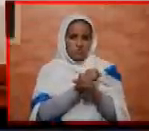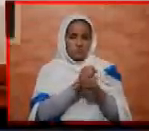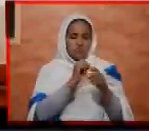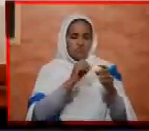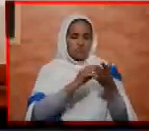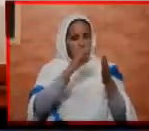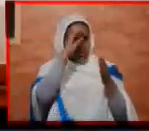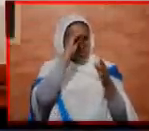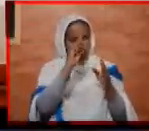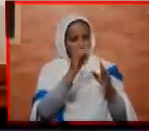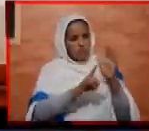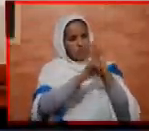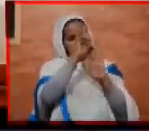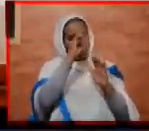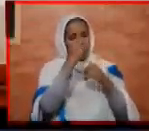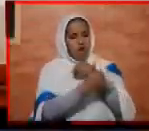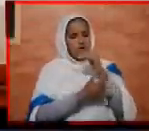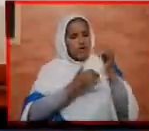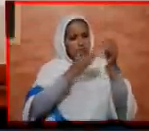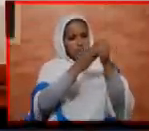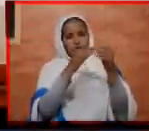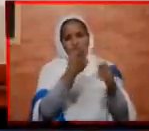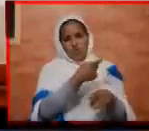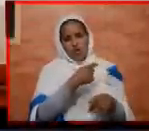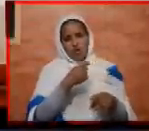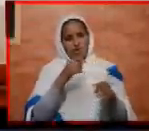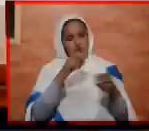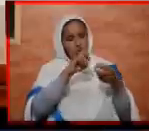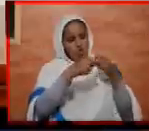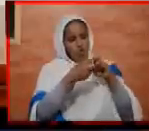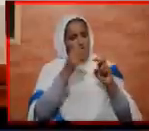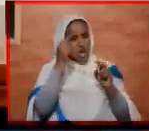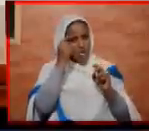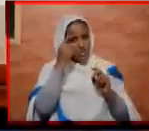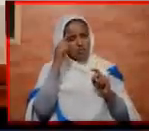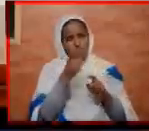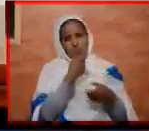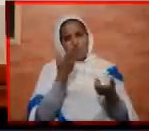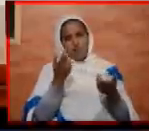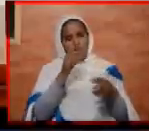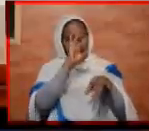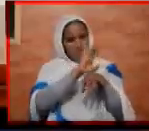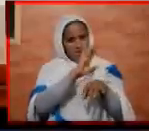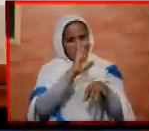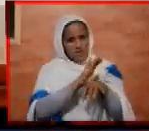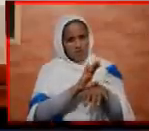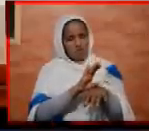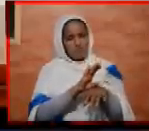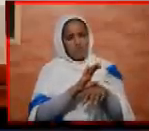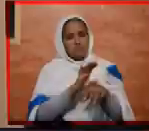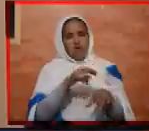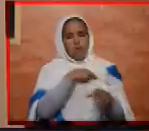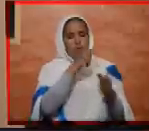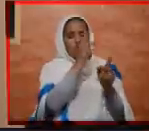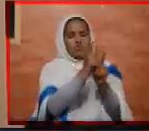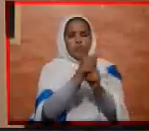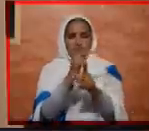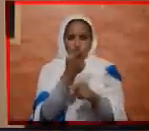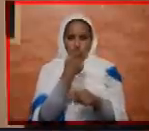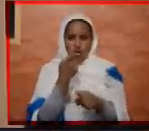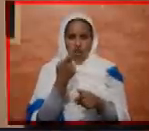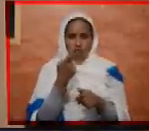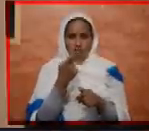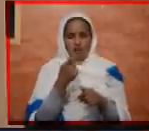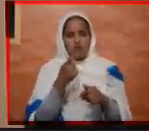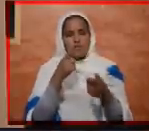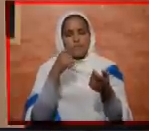የሆነ ለሀገር መሪ የሆነ ለወገን ሀሳብ የሆነ ለቤተ ክርስቲያን ሃይማኖቱ ጠባቂ የሆነ ዘመናዊም ደግሞ